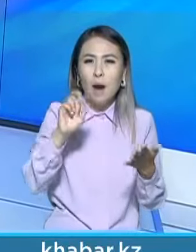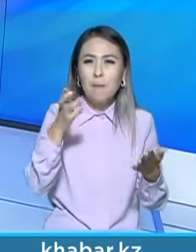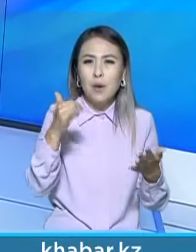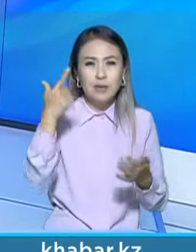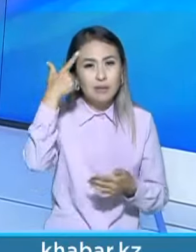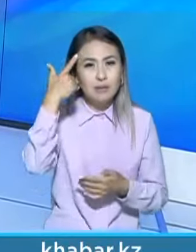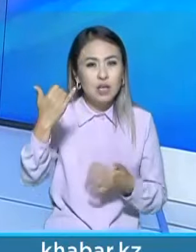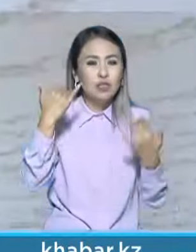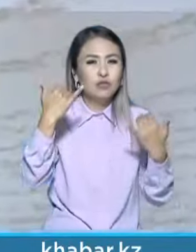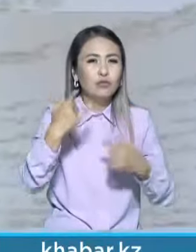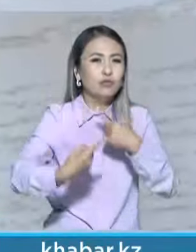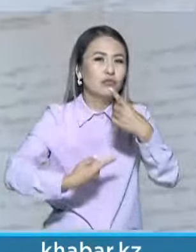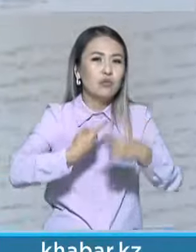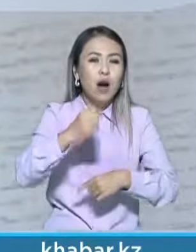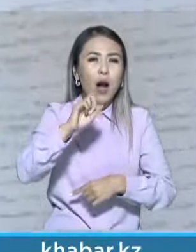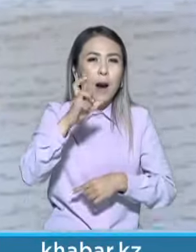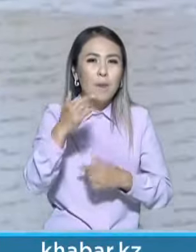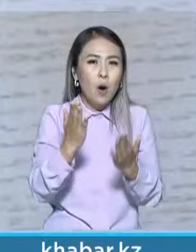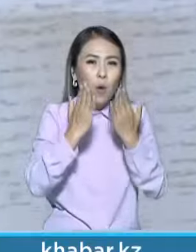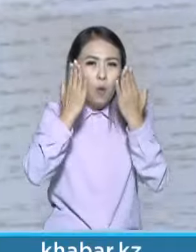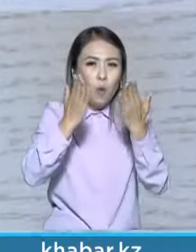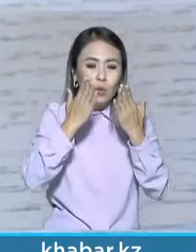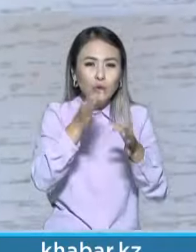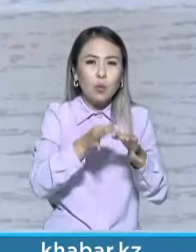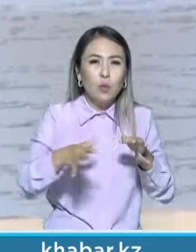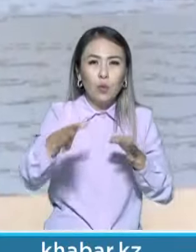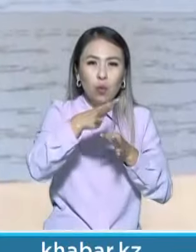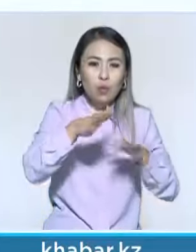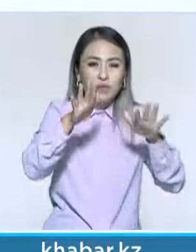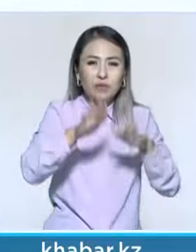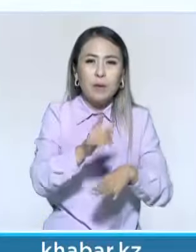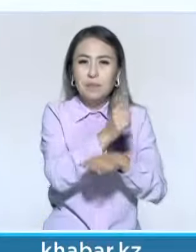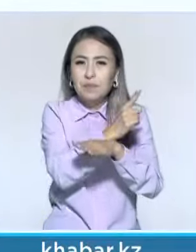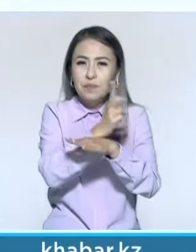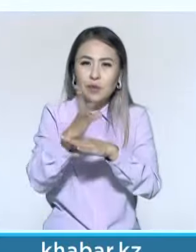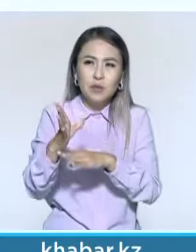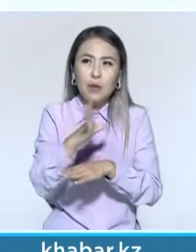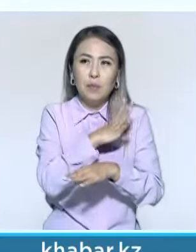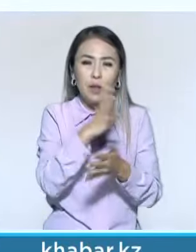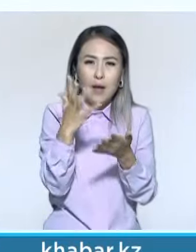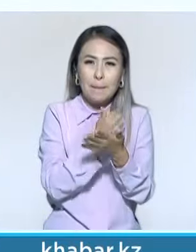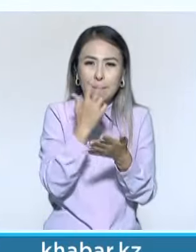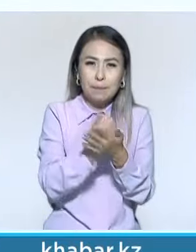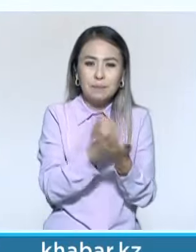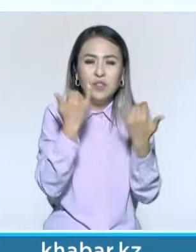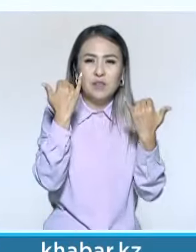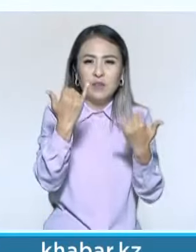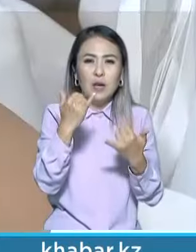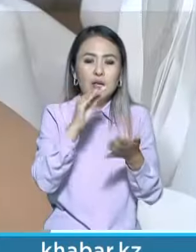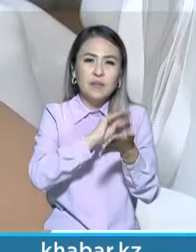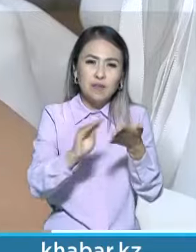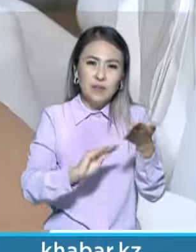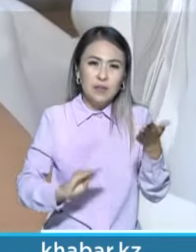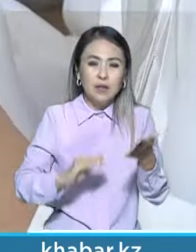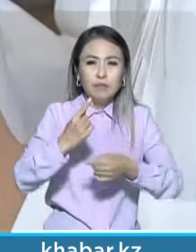Дарынды шәкірт осыған дейін Абай оқуларының қалалық облыстық кезеңдерінде бірнеше мәрте жүлде алған. Ұлы ақынның шығармашылығына